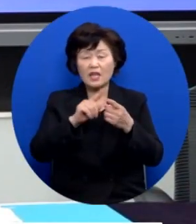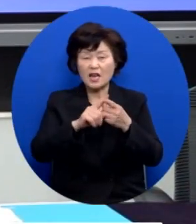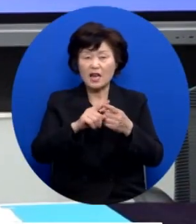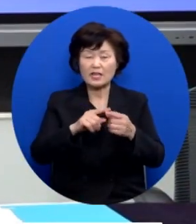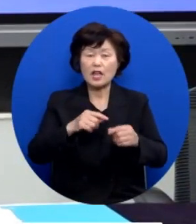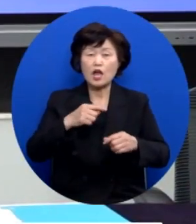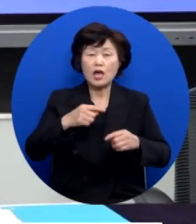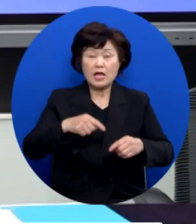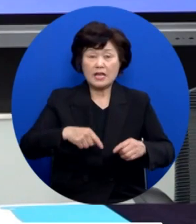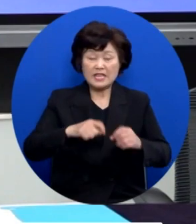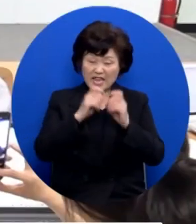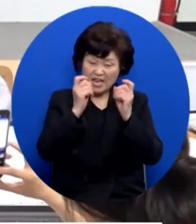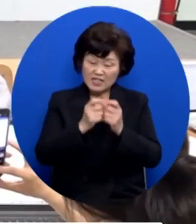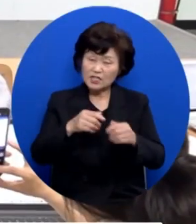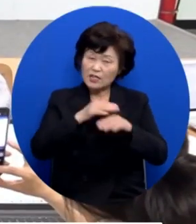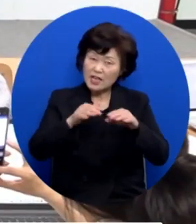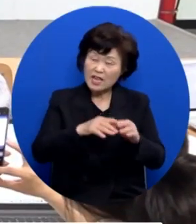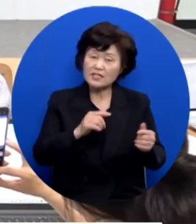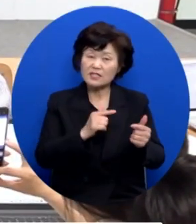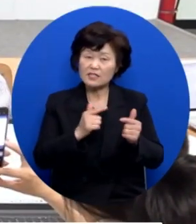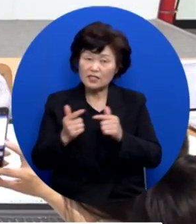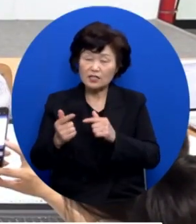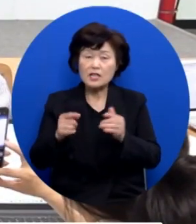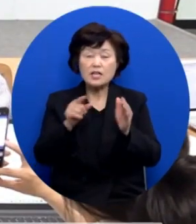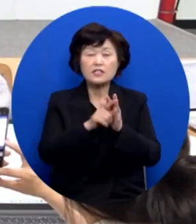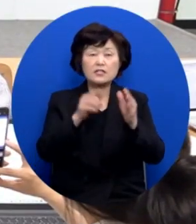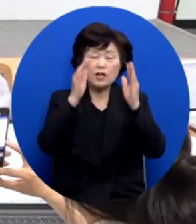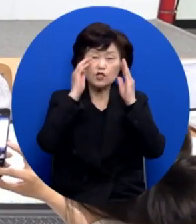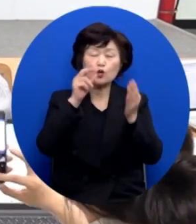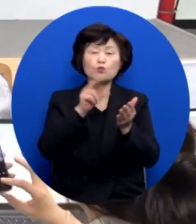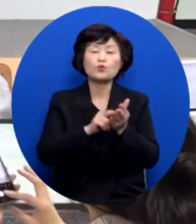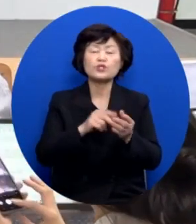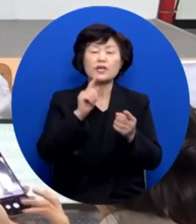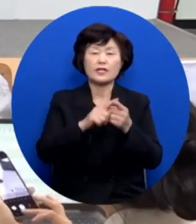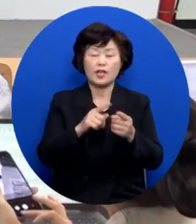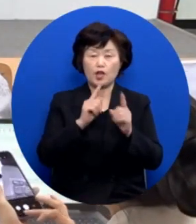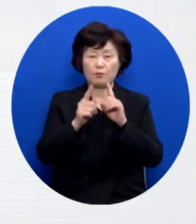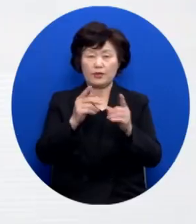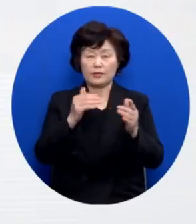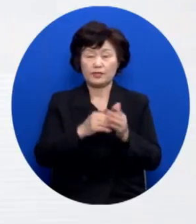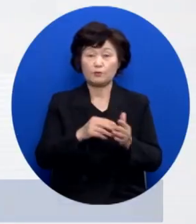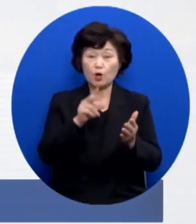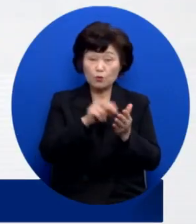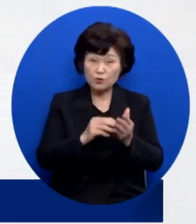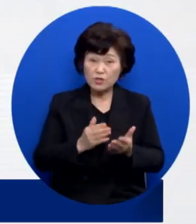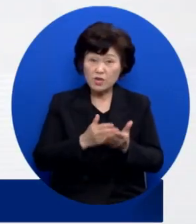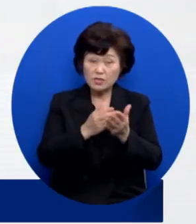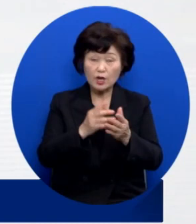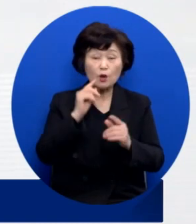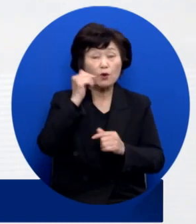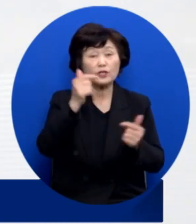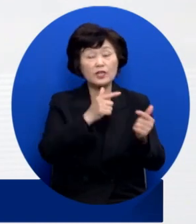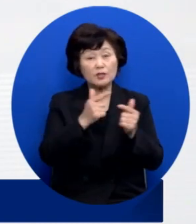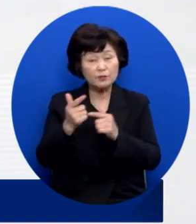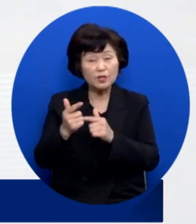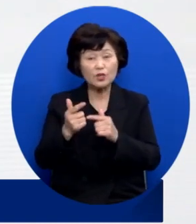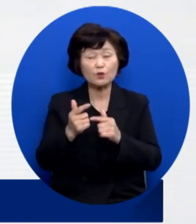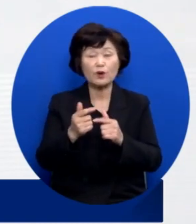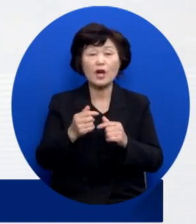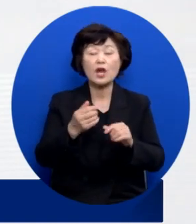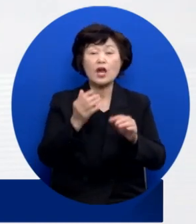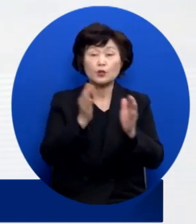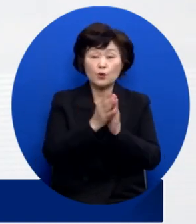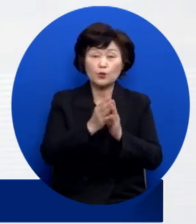해석, 유신진화론 옹호 등 신학적 문제점에 대해 지적했습니다. 문제를 제기한 목회자들과 이사회 동료